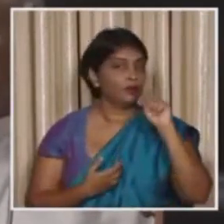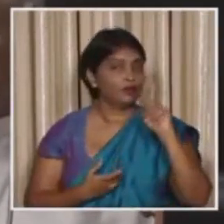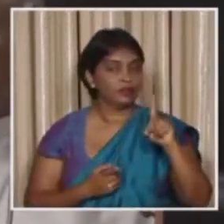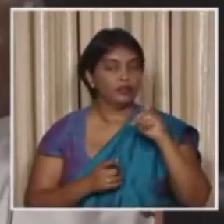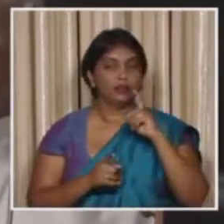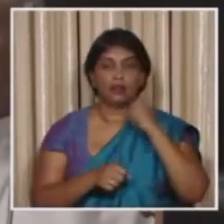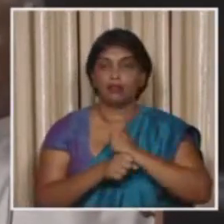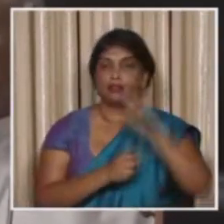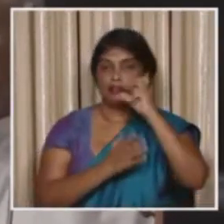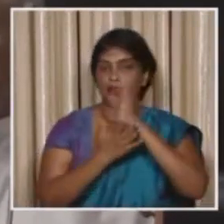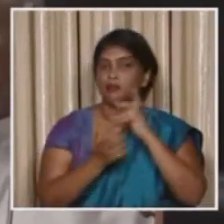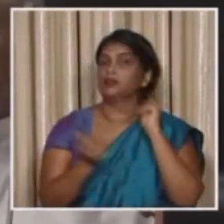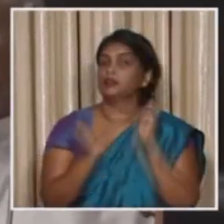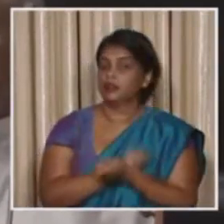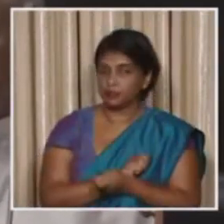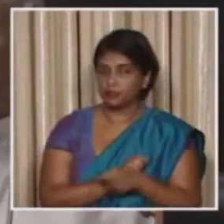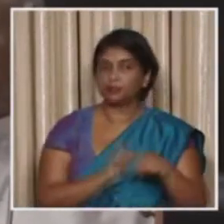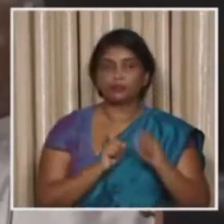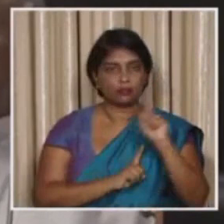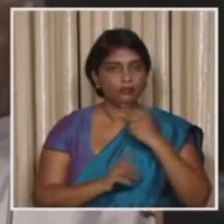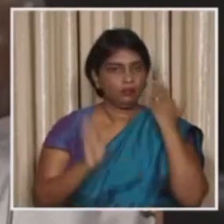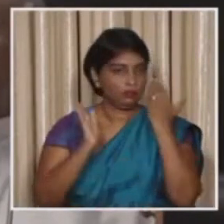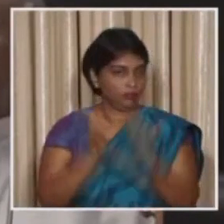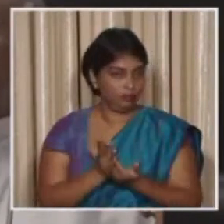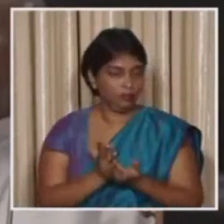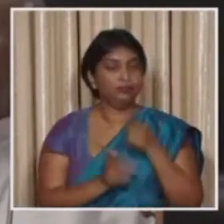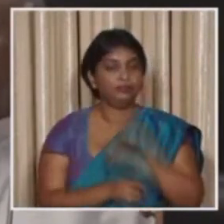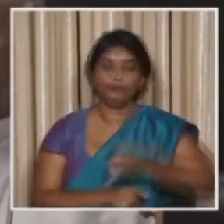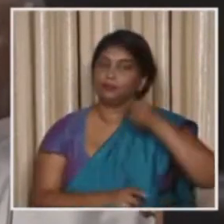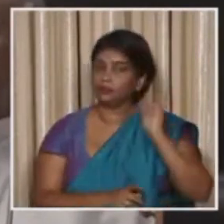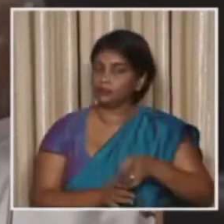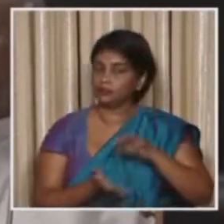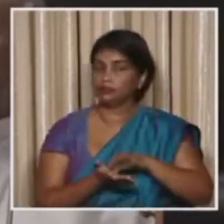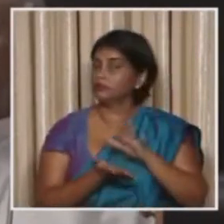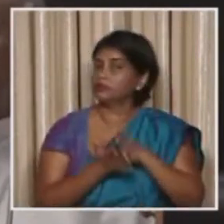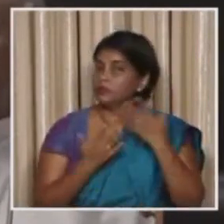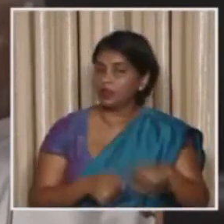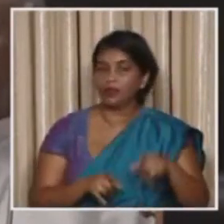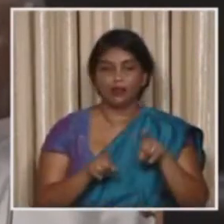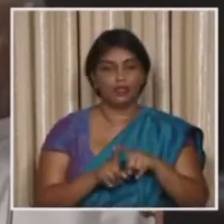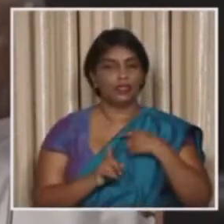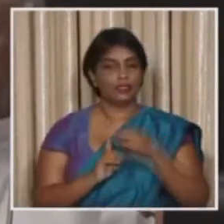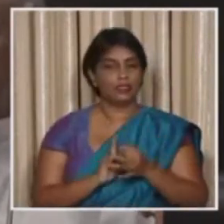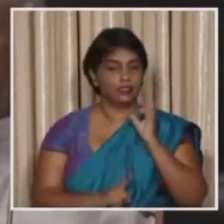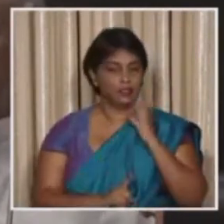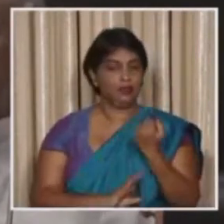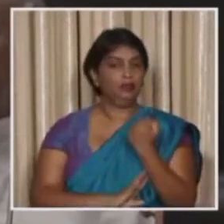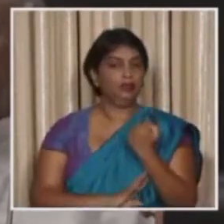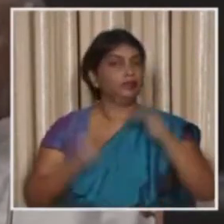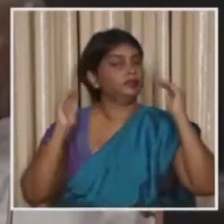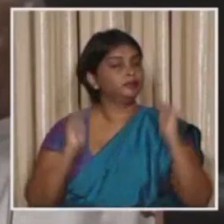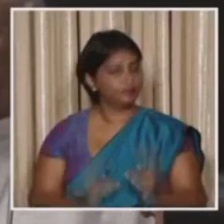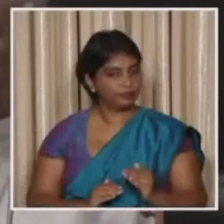ආණ්ඩුක්‍රම ව්‍යවස්ථාව සංශෝධනය මේ සභාවට ඉදිරිපත් කළා. එය සම්මත කරගත්තා. එමගින් ජනාධිපති දුරේ බලතල අඩු